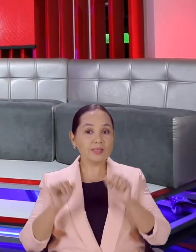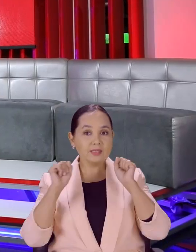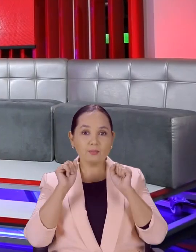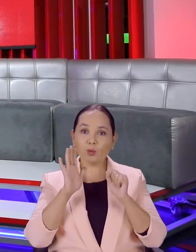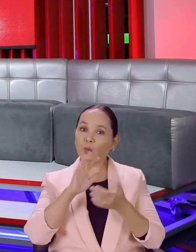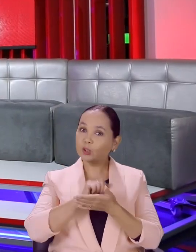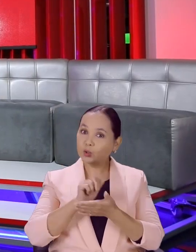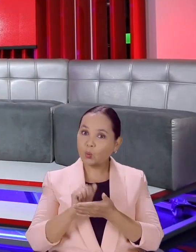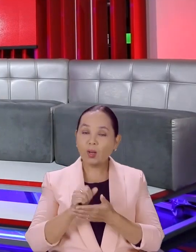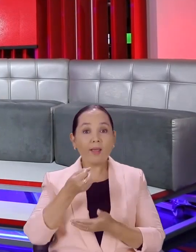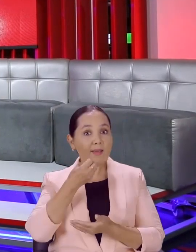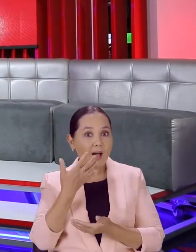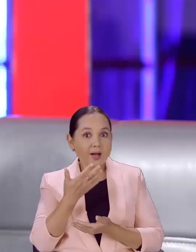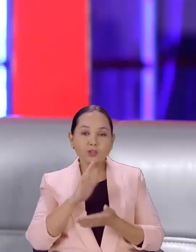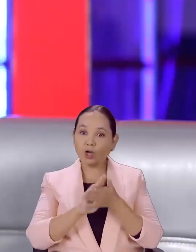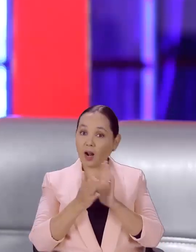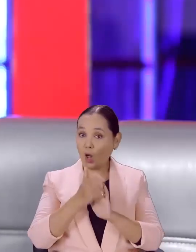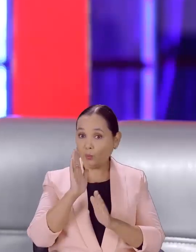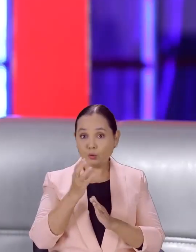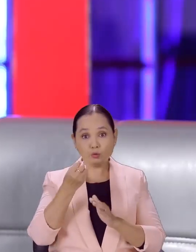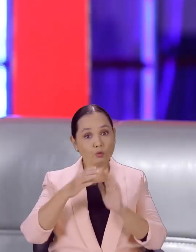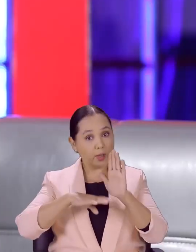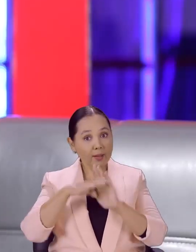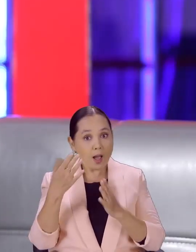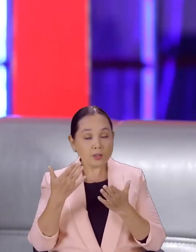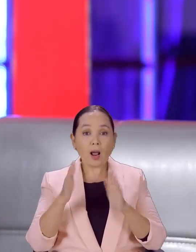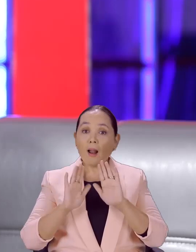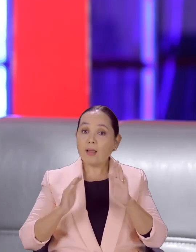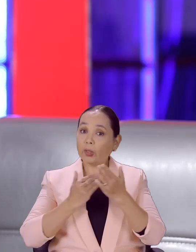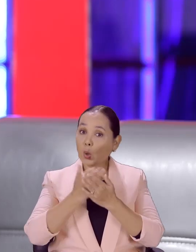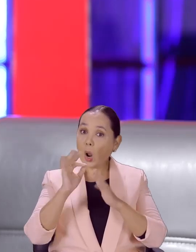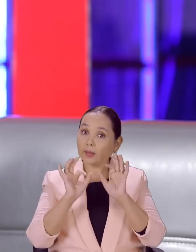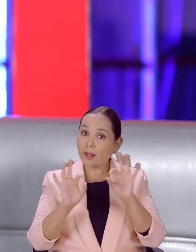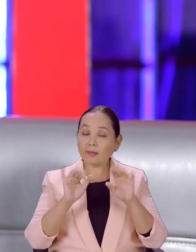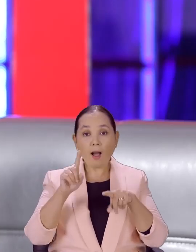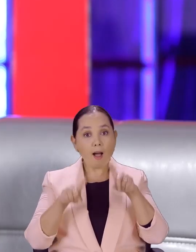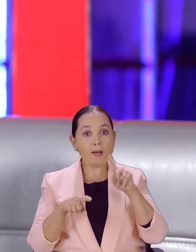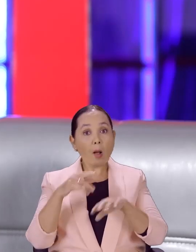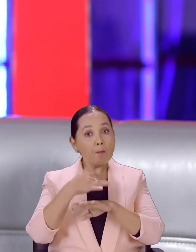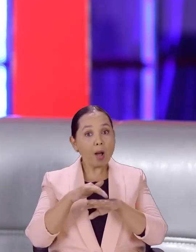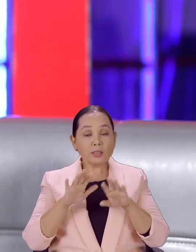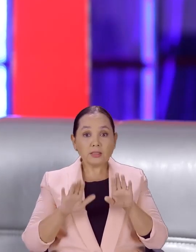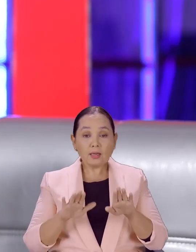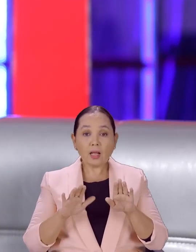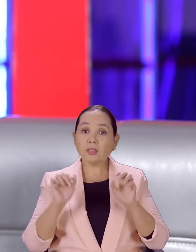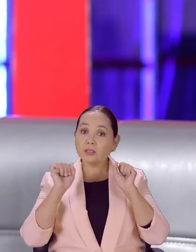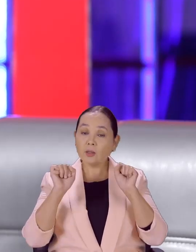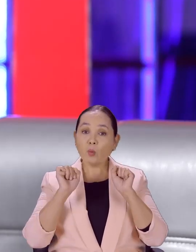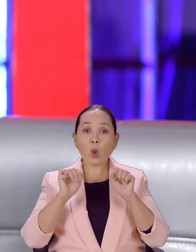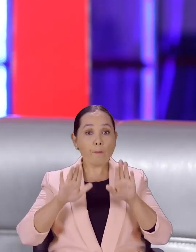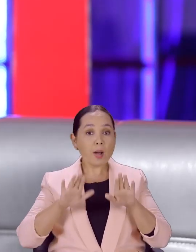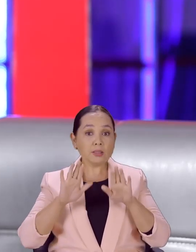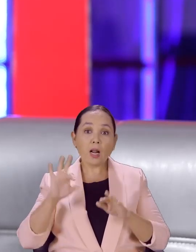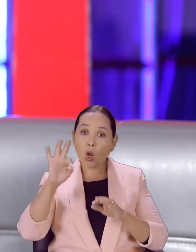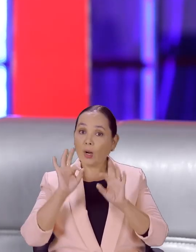Sport bilan shug'ullangan yaxshi, sharoit bo'lsa undan-da yaxshi, lekin yuqorida aytganimizdek, ayrim manzillarda sport